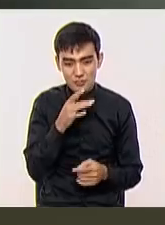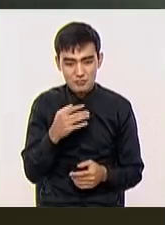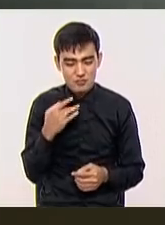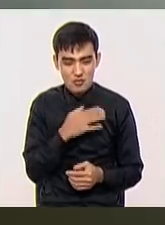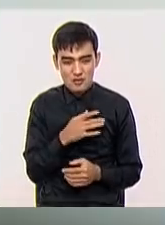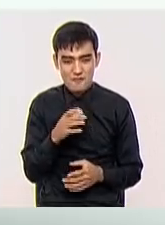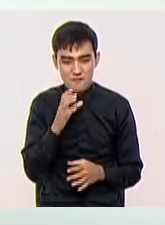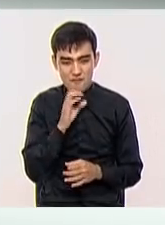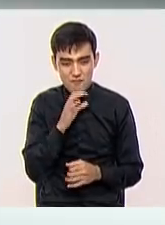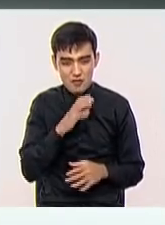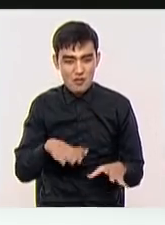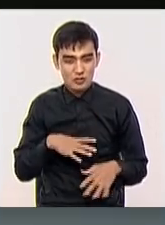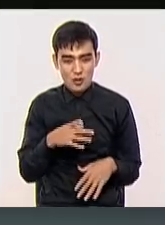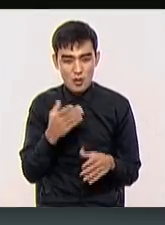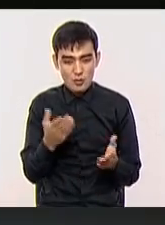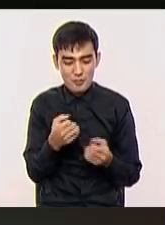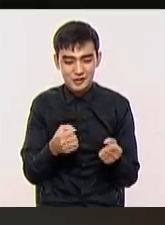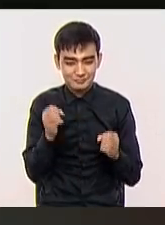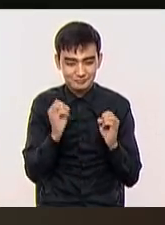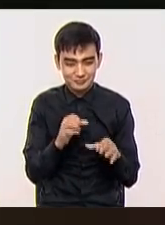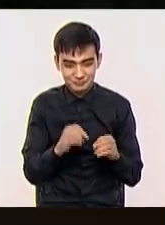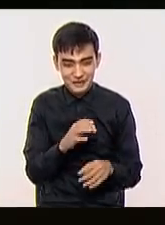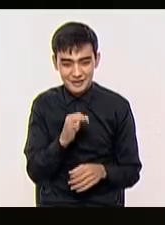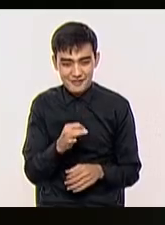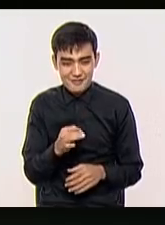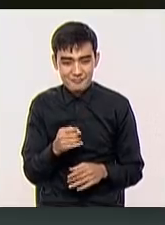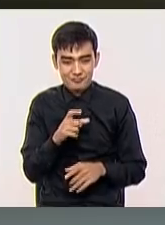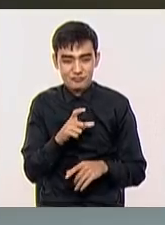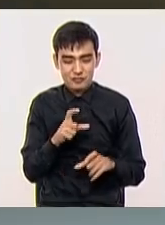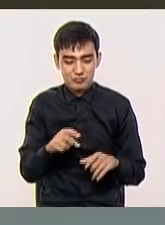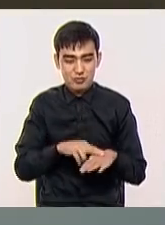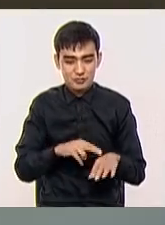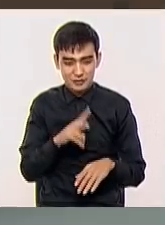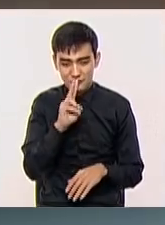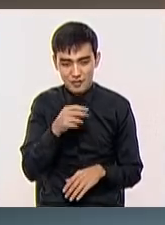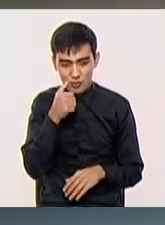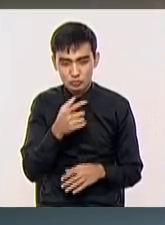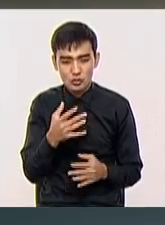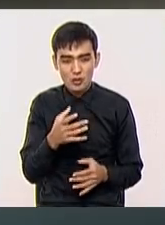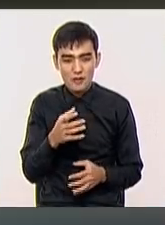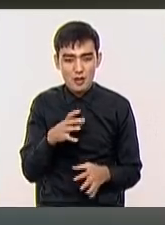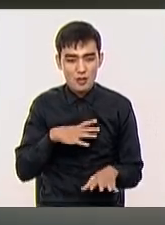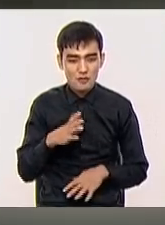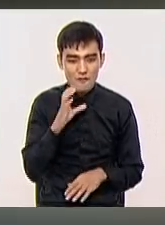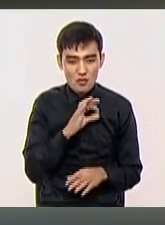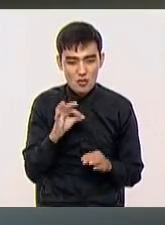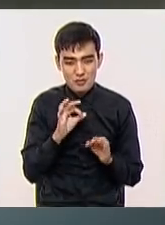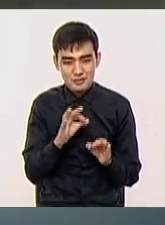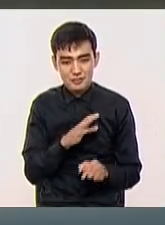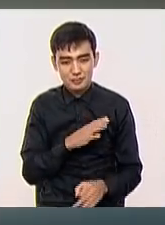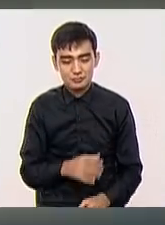мен тайыншаларды жеңіл көліктің салонына салып, қолды қылған күдікті полицейлерге 2 жыл ішінде қанша қараны ұрлағанын айтып